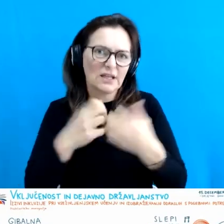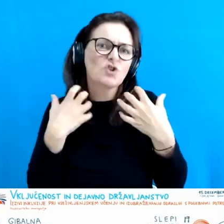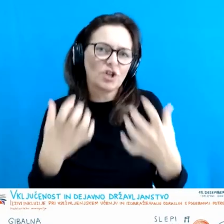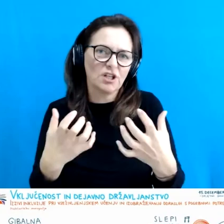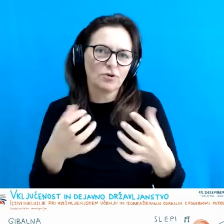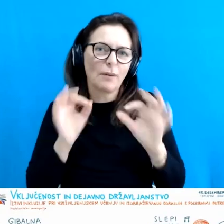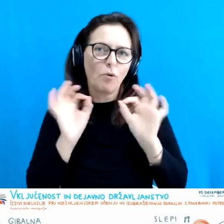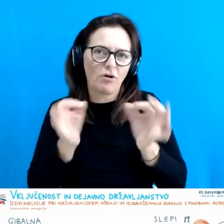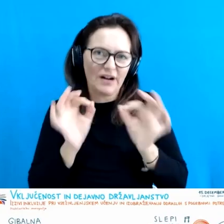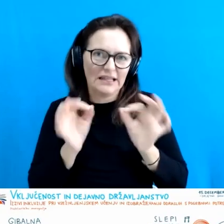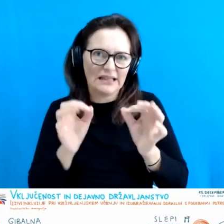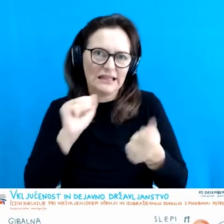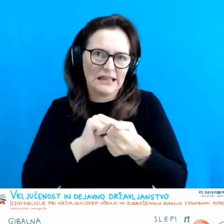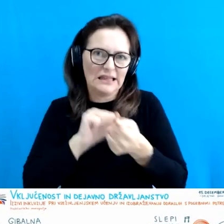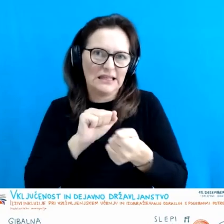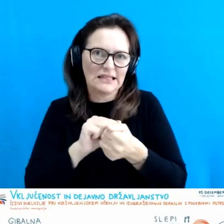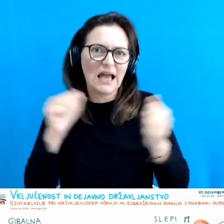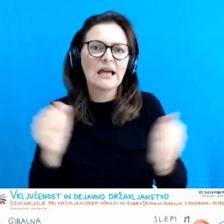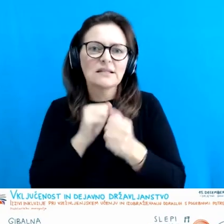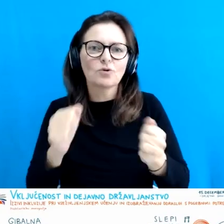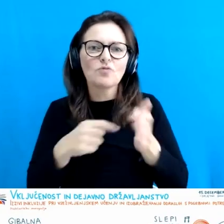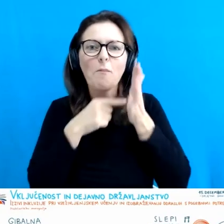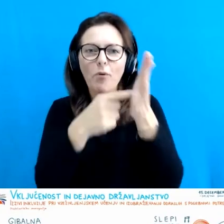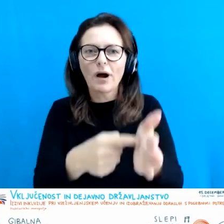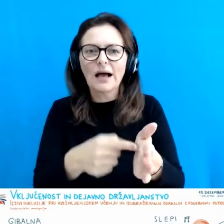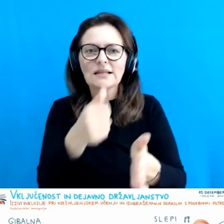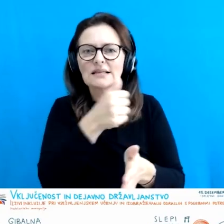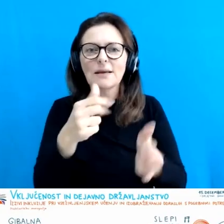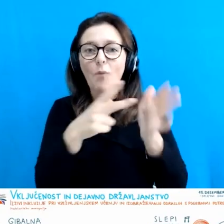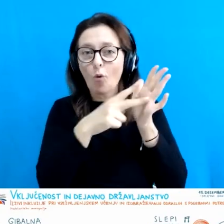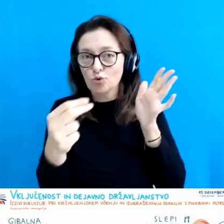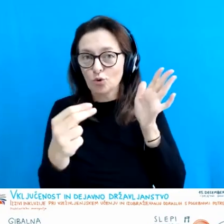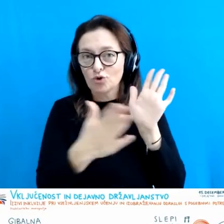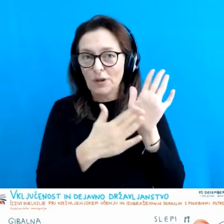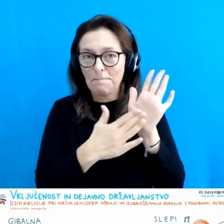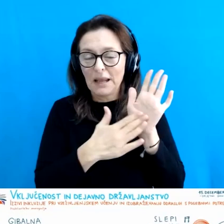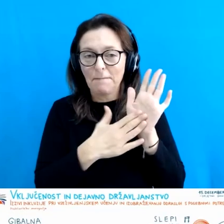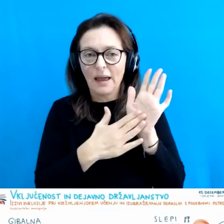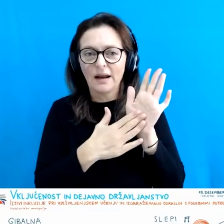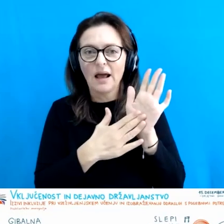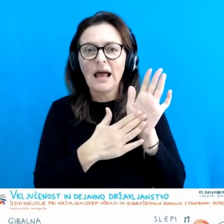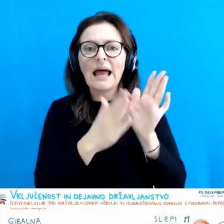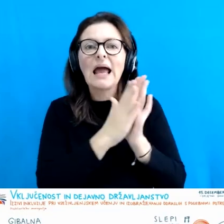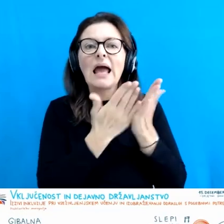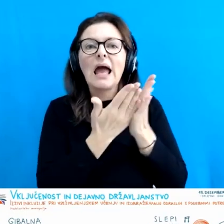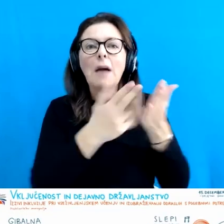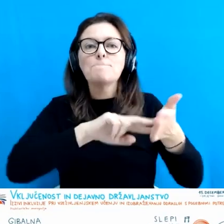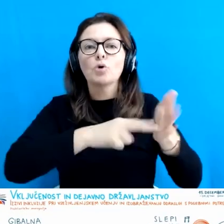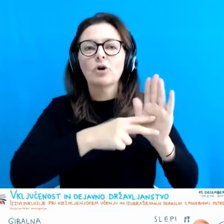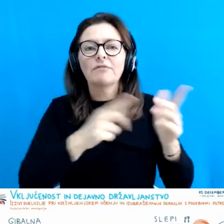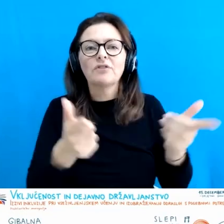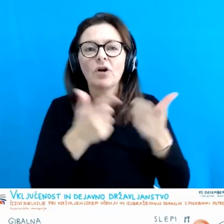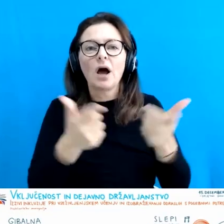kvaliteten. Zato smo vam zdaj pokazali samo vzorčni primer. Monografijo lahko naročite na naši spletni